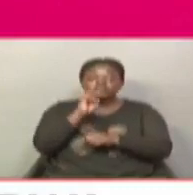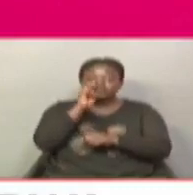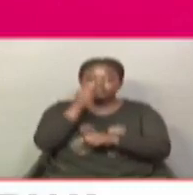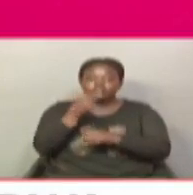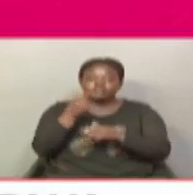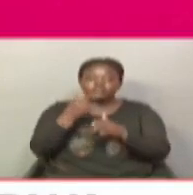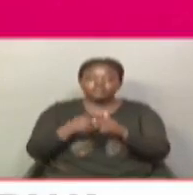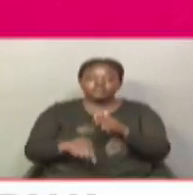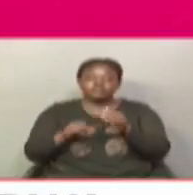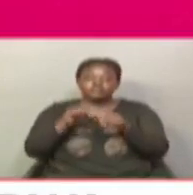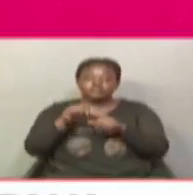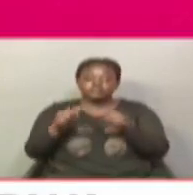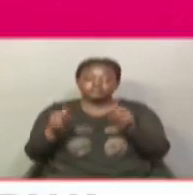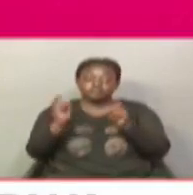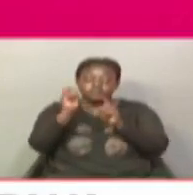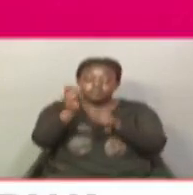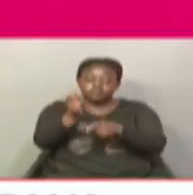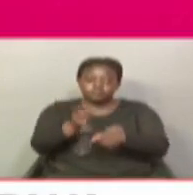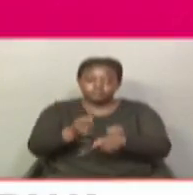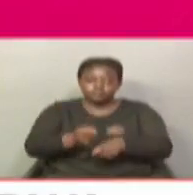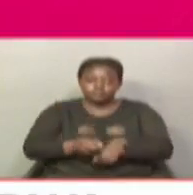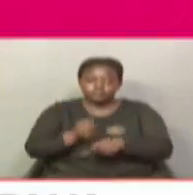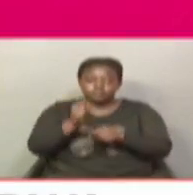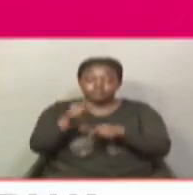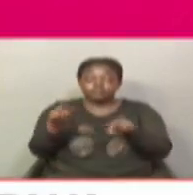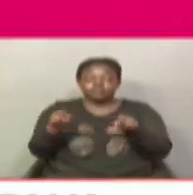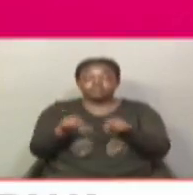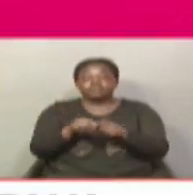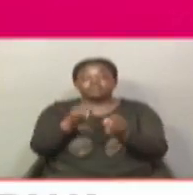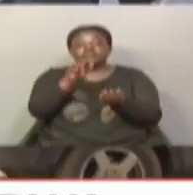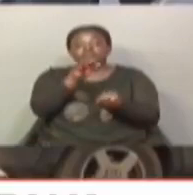byonna ebikwatagana ku by'obulimi n'obulunzi.